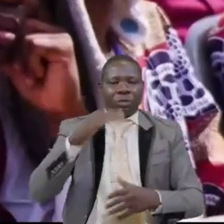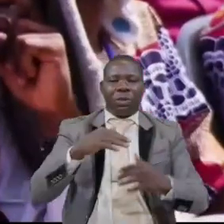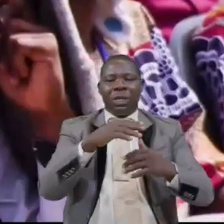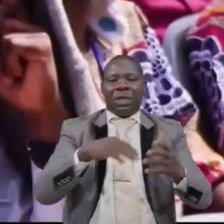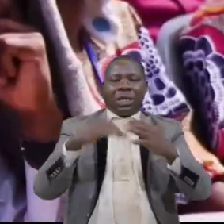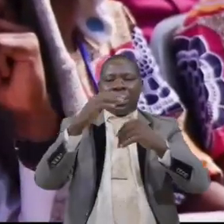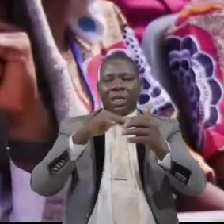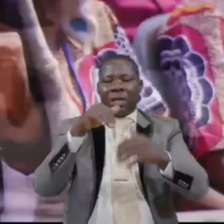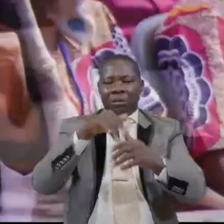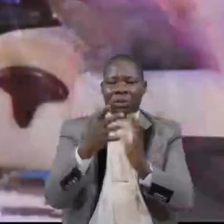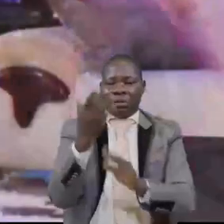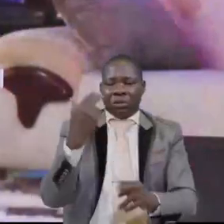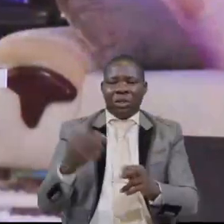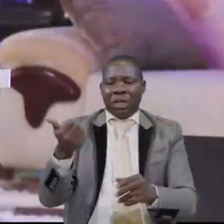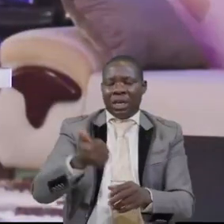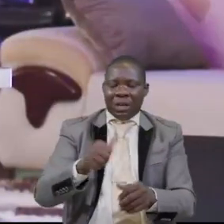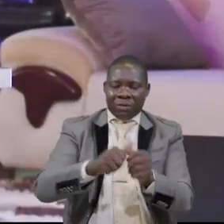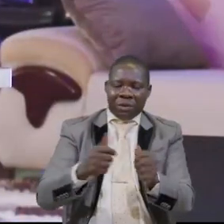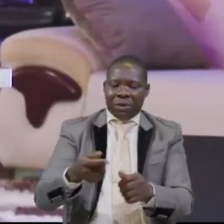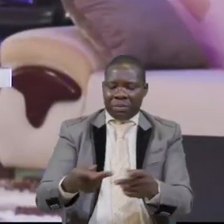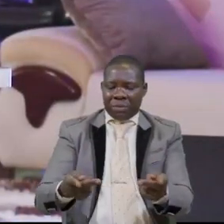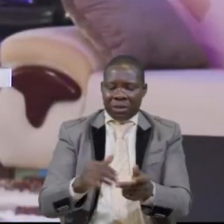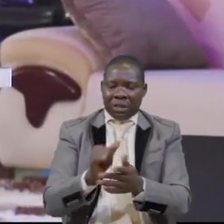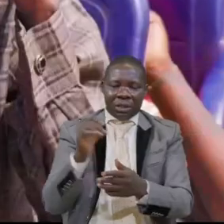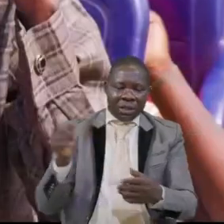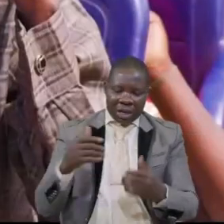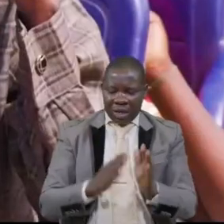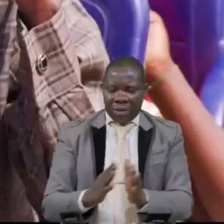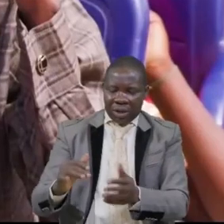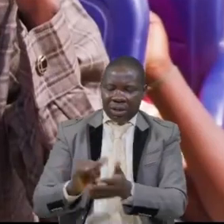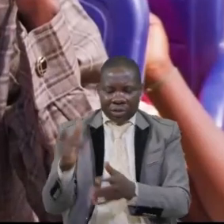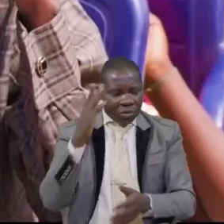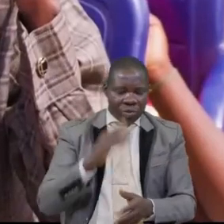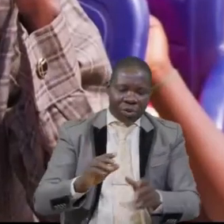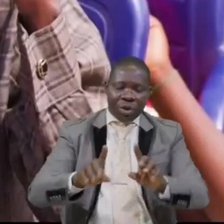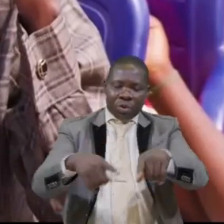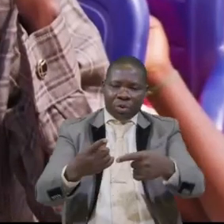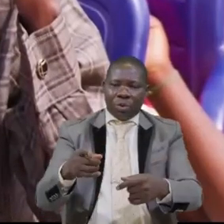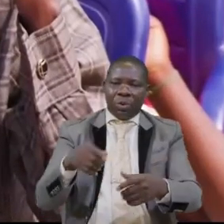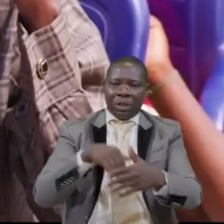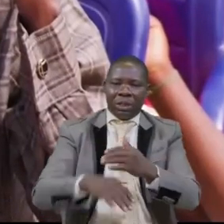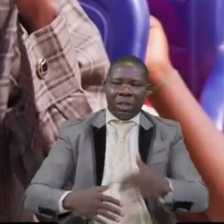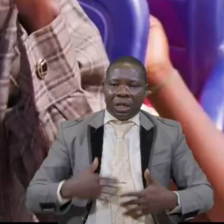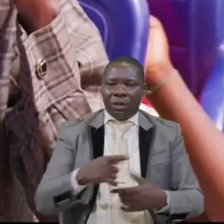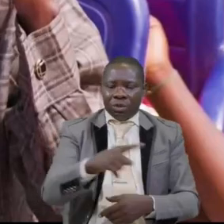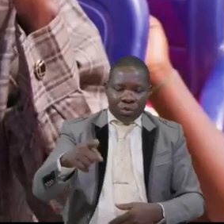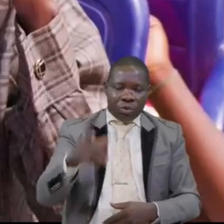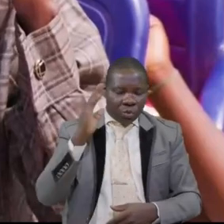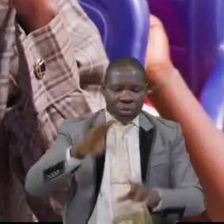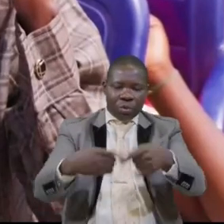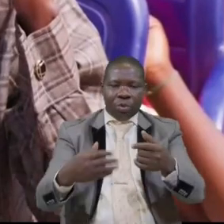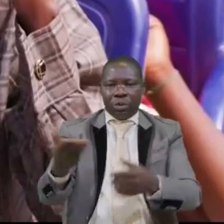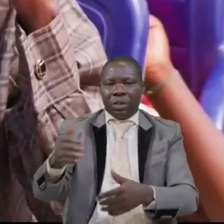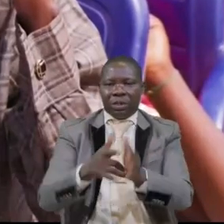a établi que tu atteignes dans la vie, tu vas l'atteindre. Aucune confusion dans ton